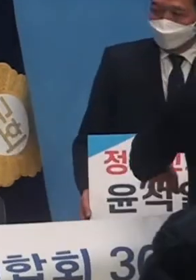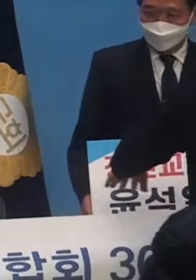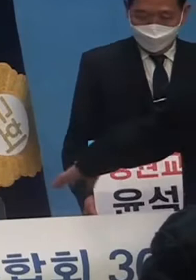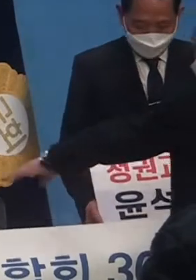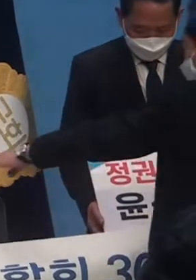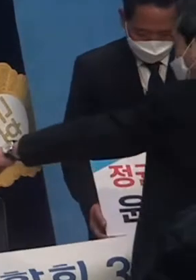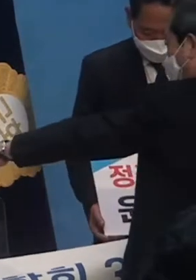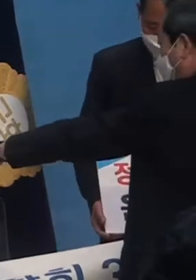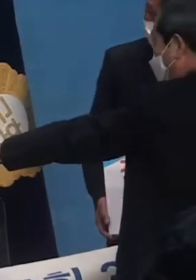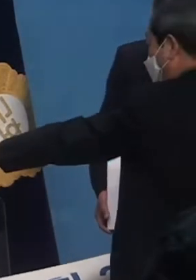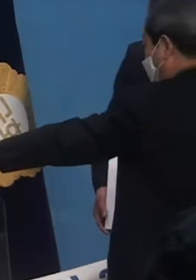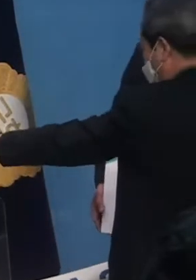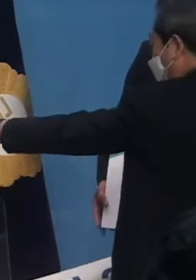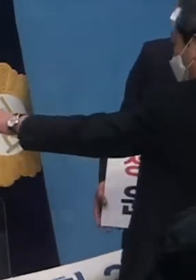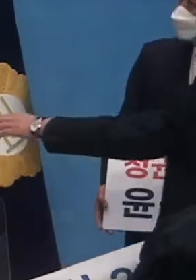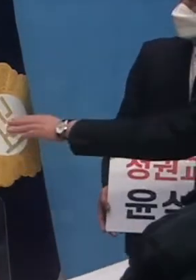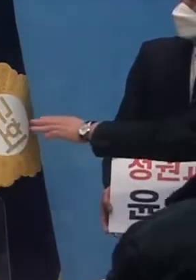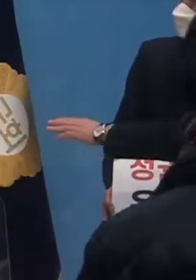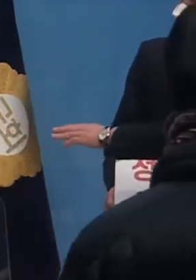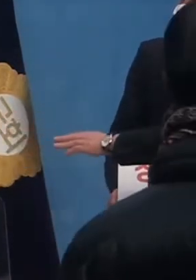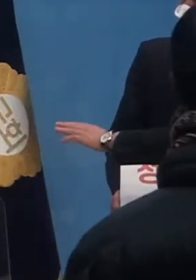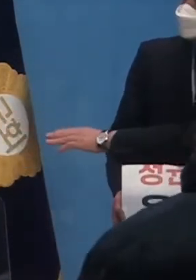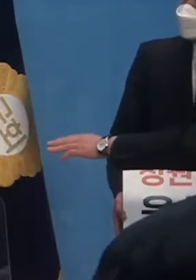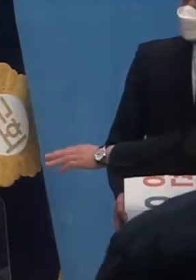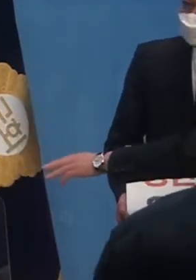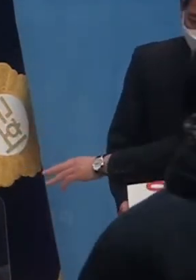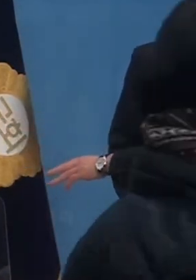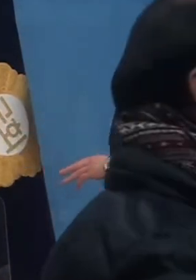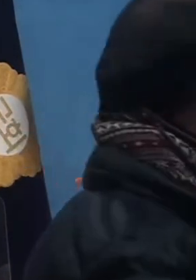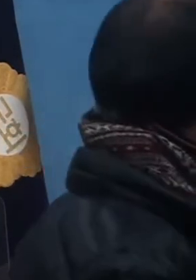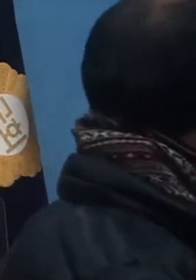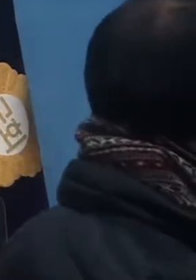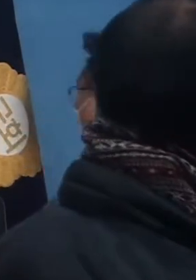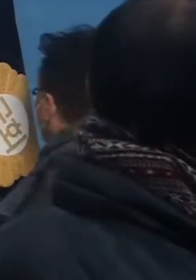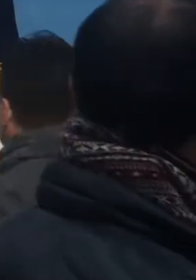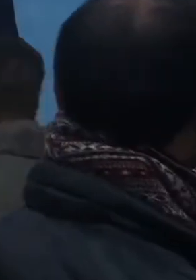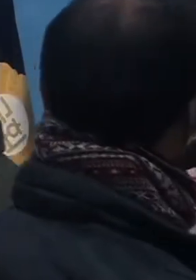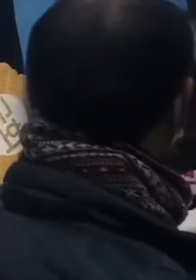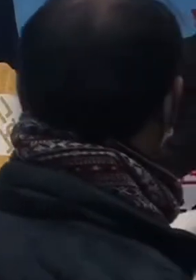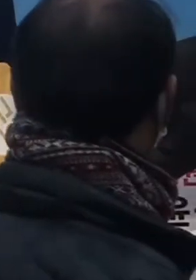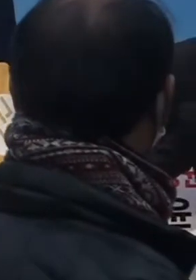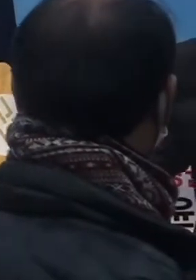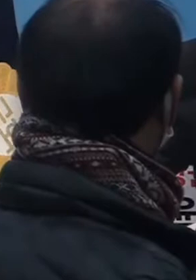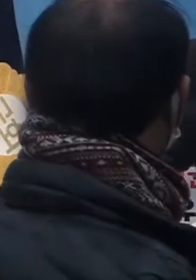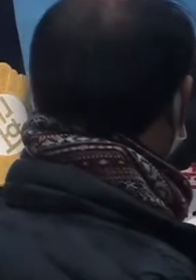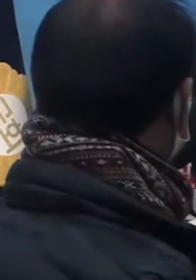네, 그렇게 계시면 되겠네요. 거기가 안 되시면은 좀 안 되세요.